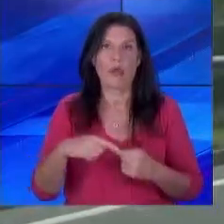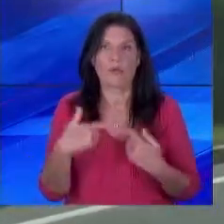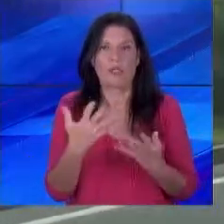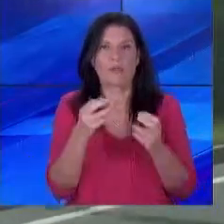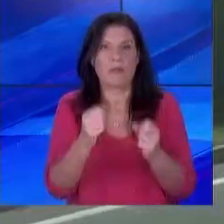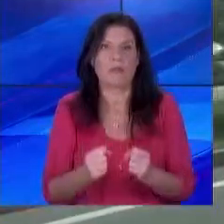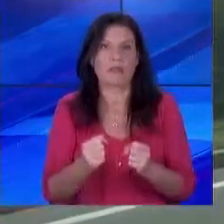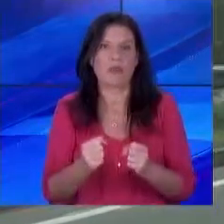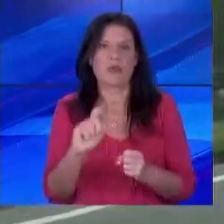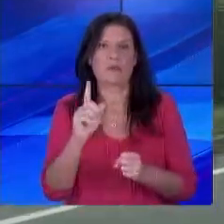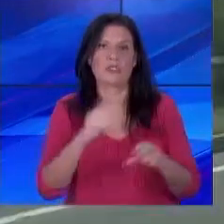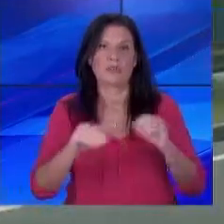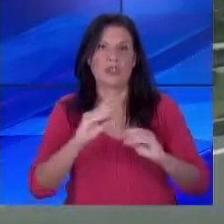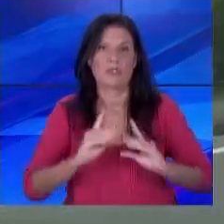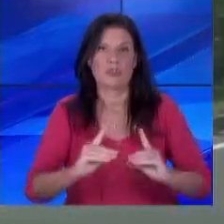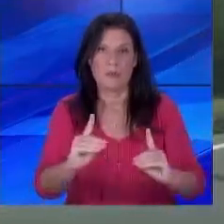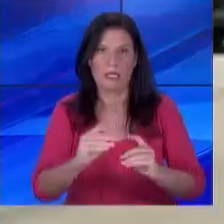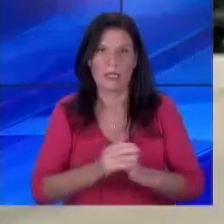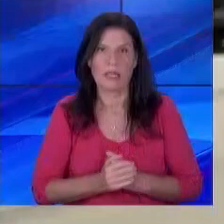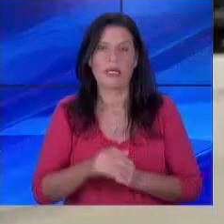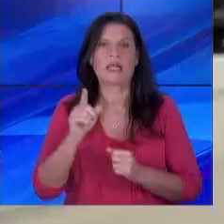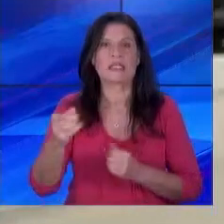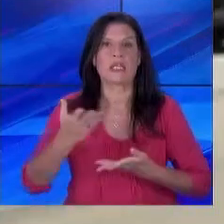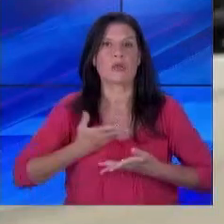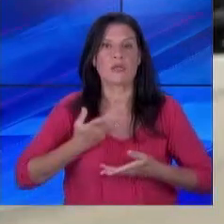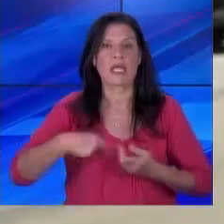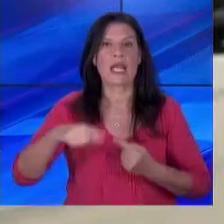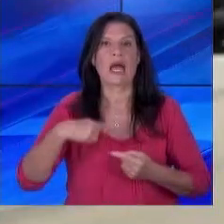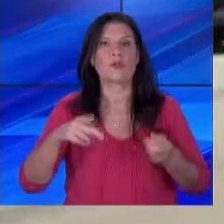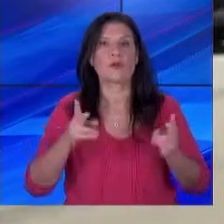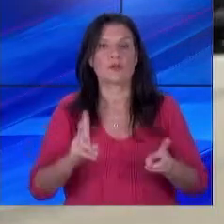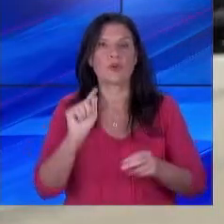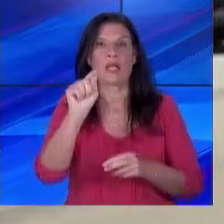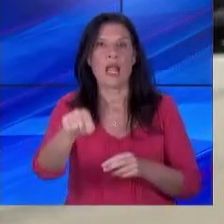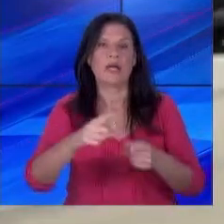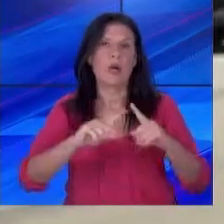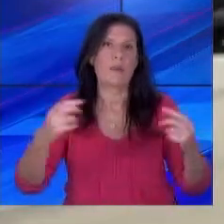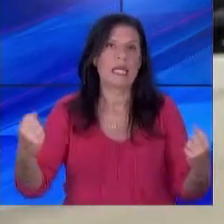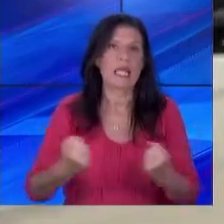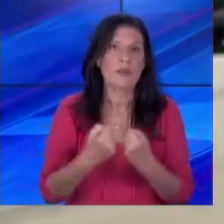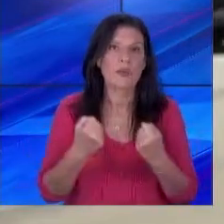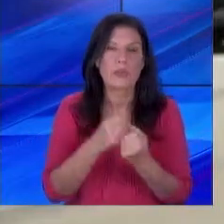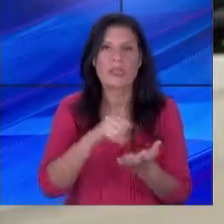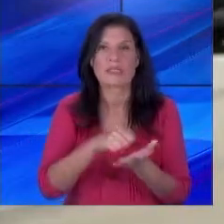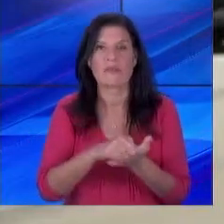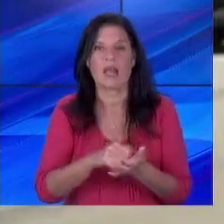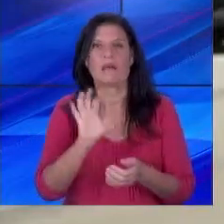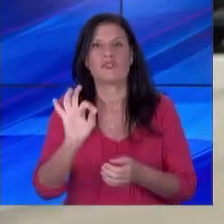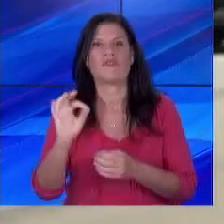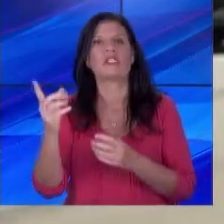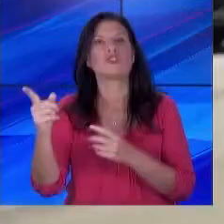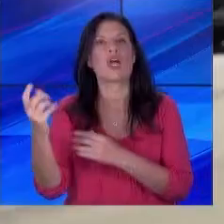הזאת מאפשרת לנו להגיע לתאונות חס וחלילה, לאירועים אחרים שקורים בכביש, להכווין לשם את כוחות